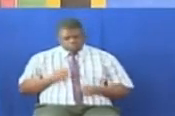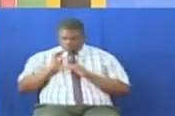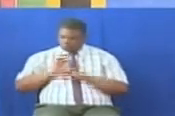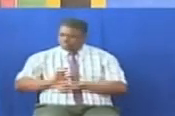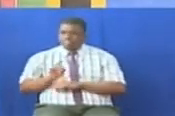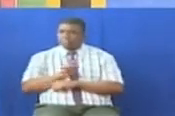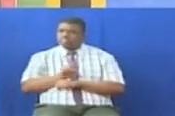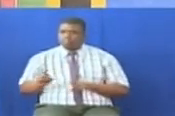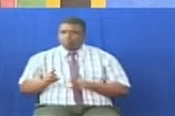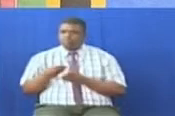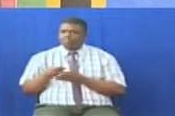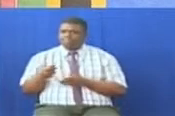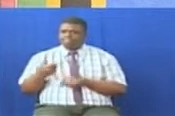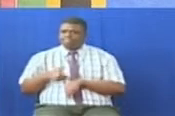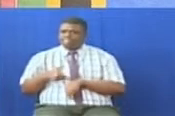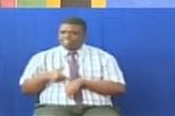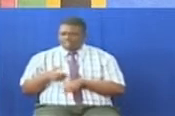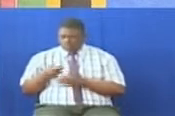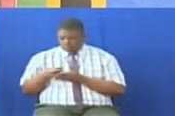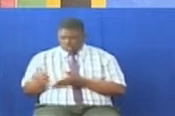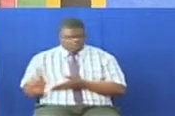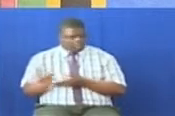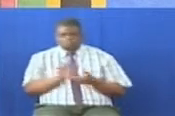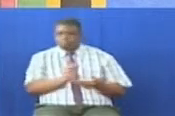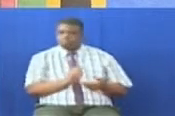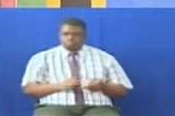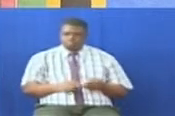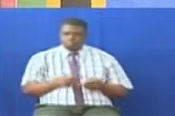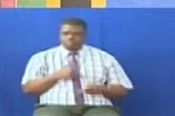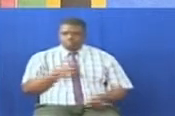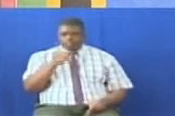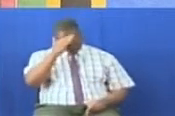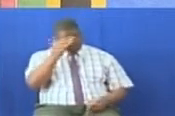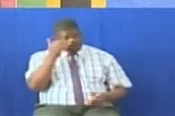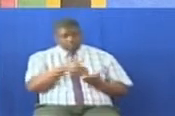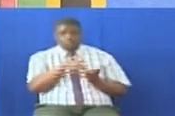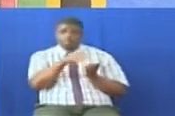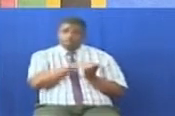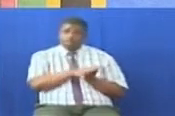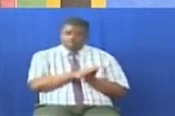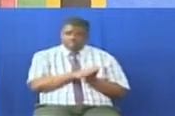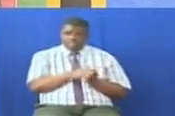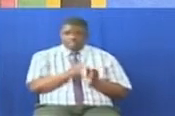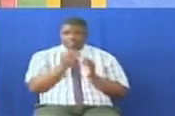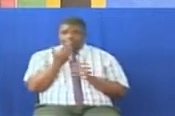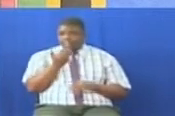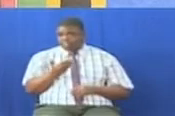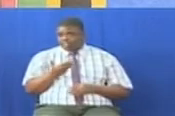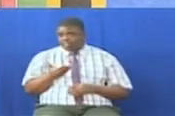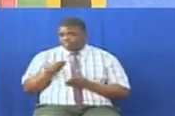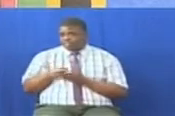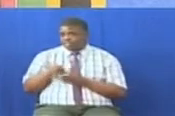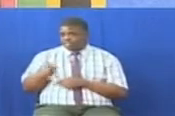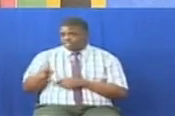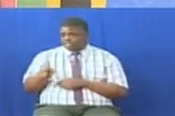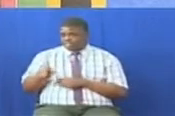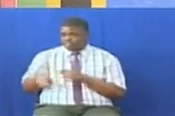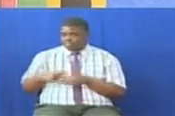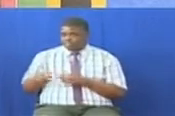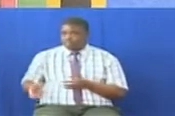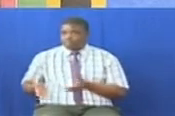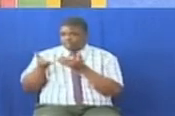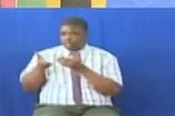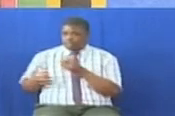kwa sababu fedha haziendi kwa wakati. Mimi nadhani ifike mahali sasa ni bora fedha hizi za miradi ya maendeleo inayopelekwa katika halmashauri zetu za